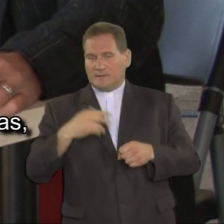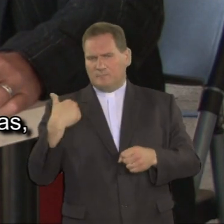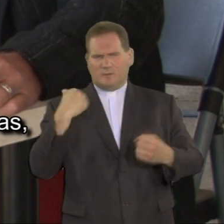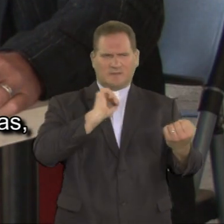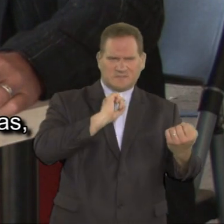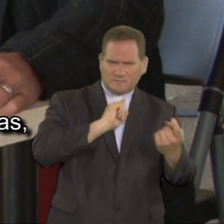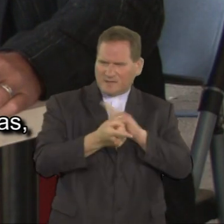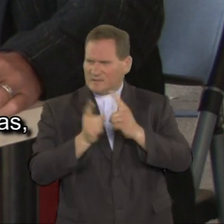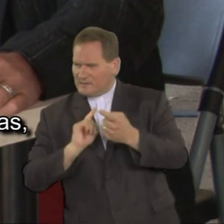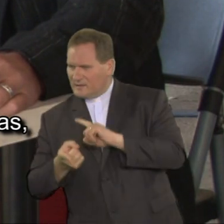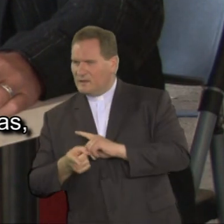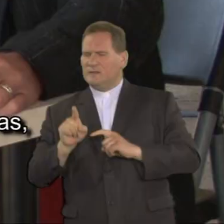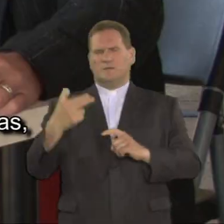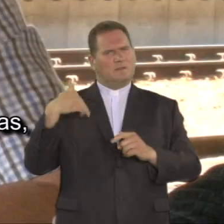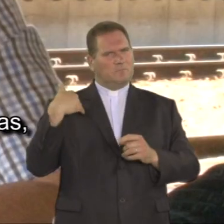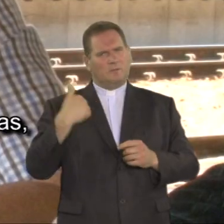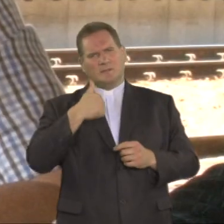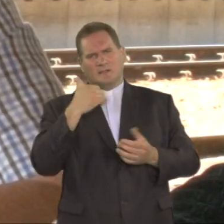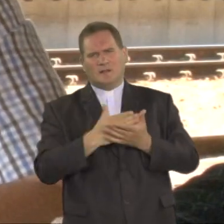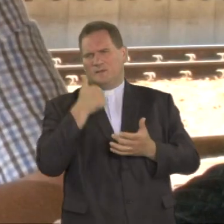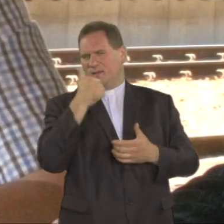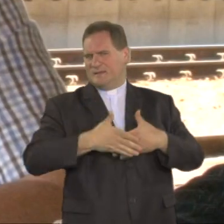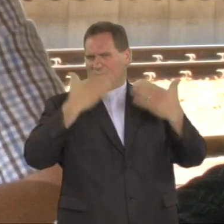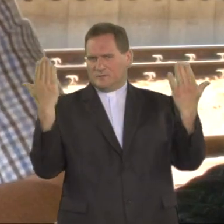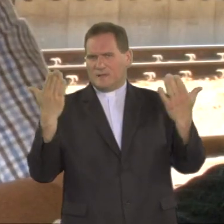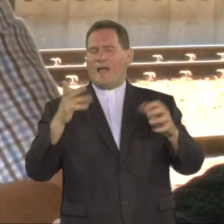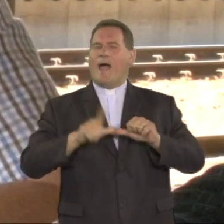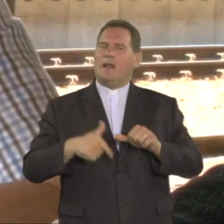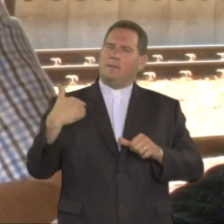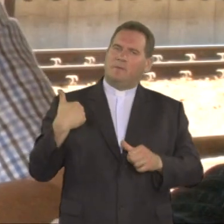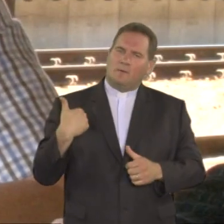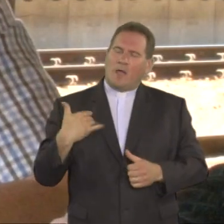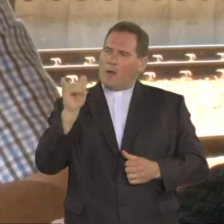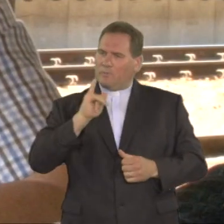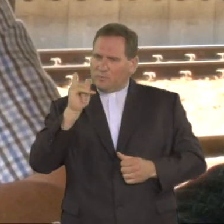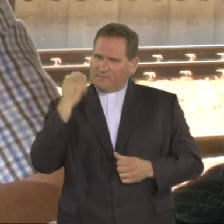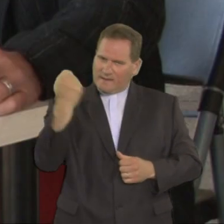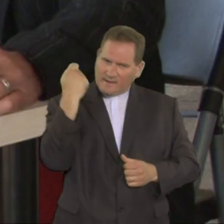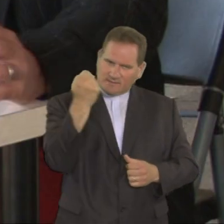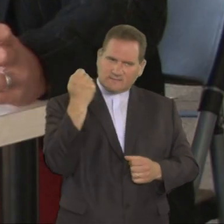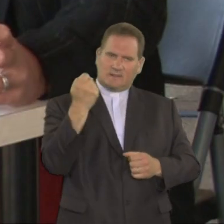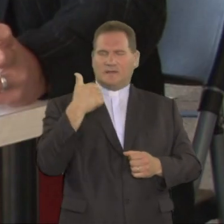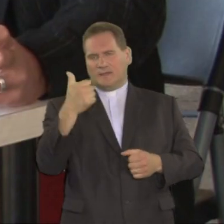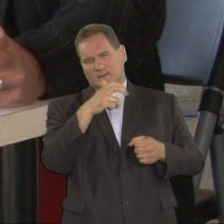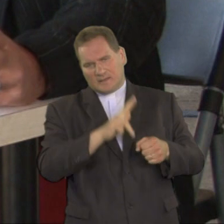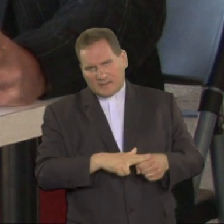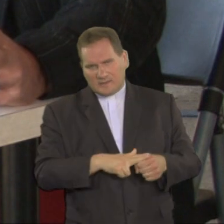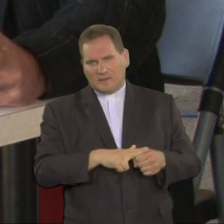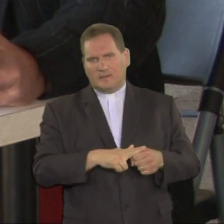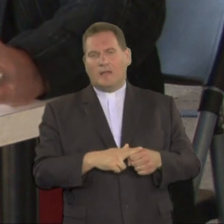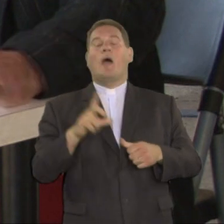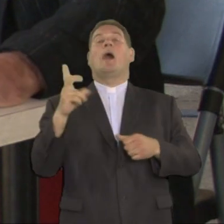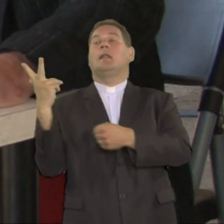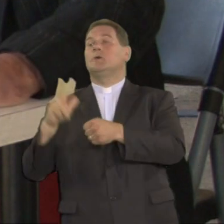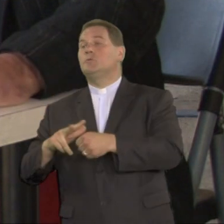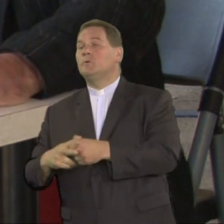że to nie było jednego dnia, proszę Państwa, tylko były próbna jazda, no to dobrze, była jedna data. Ale którą datę w takim razie